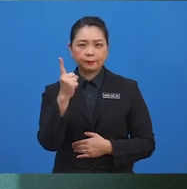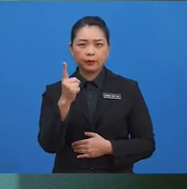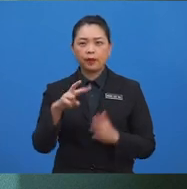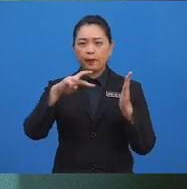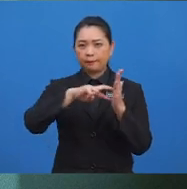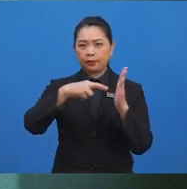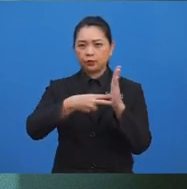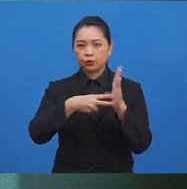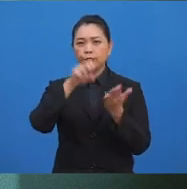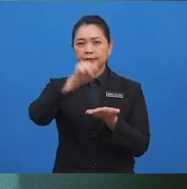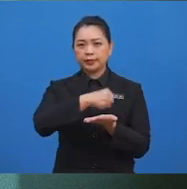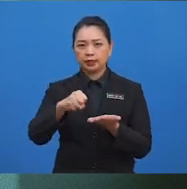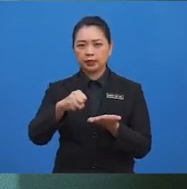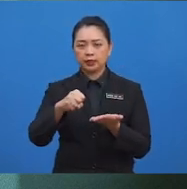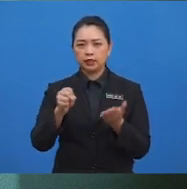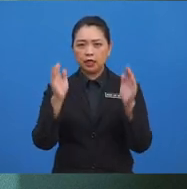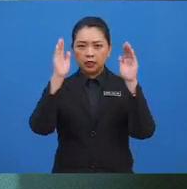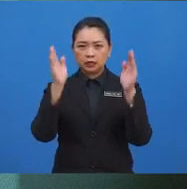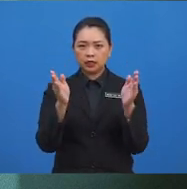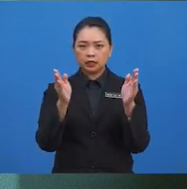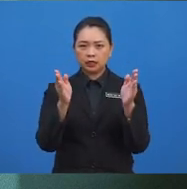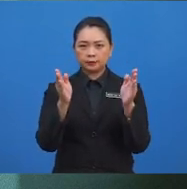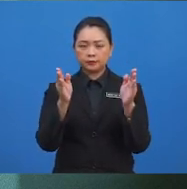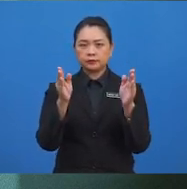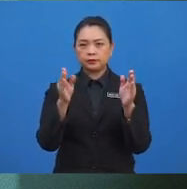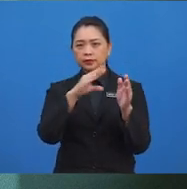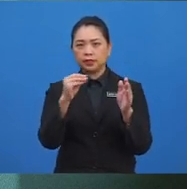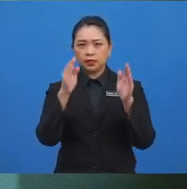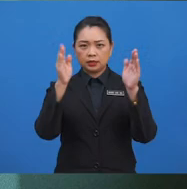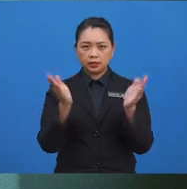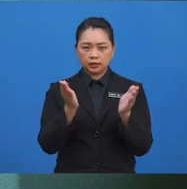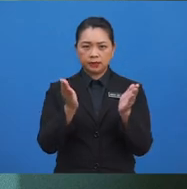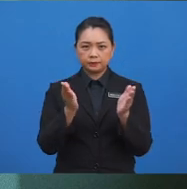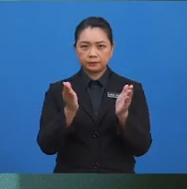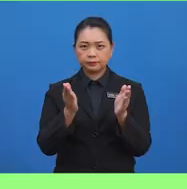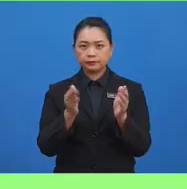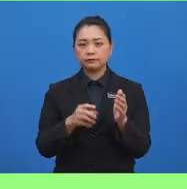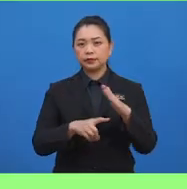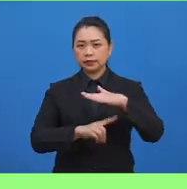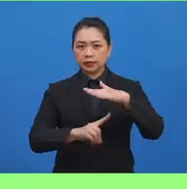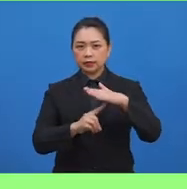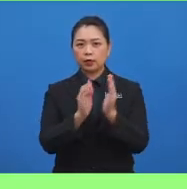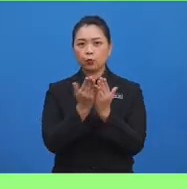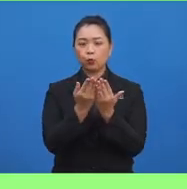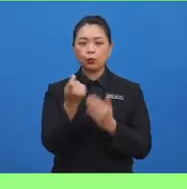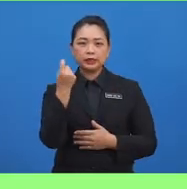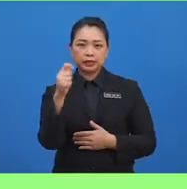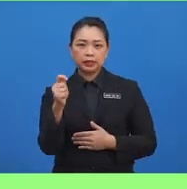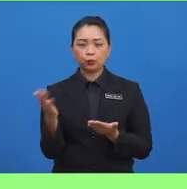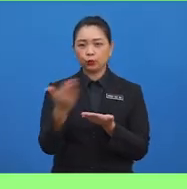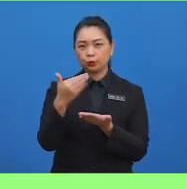maksud syair rangkap demi rangkap berdasarkan buku teks